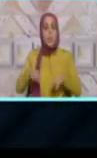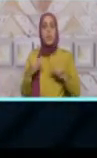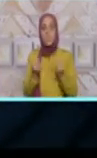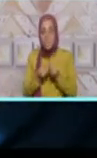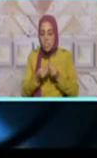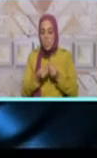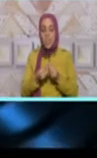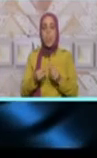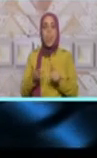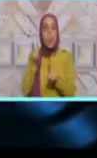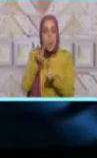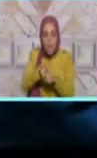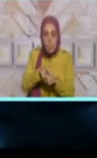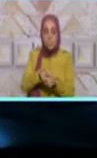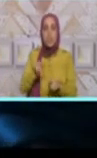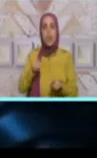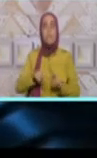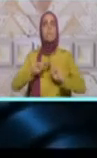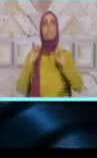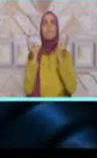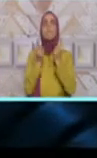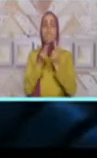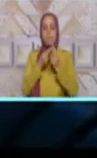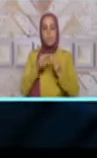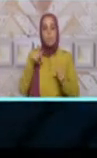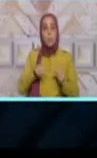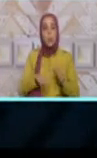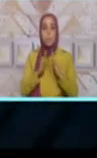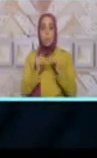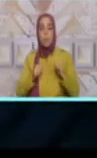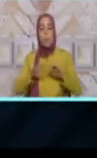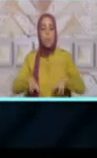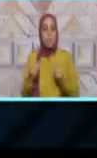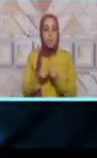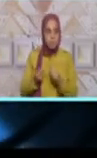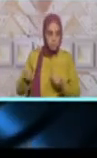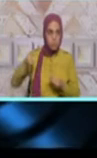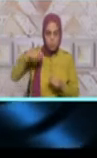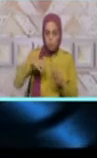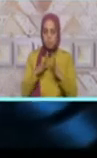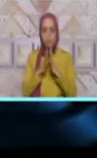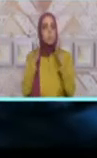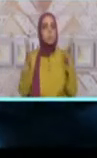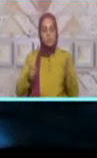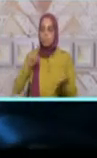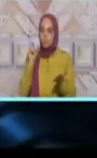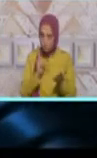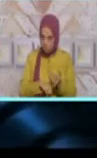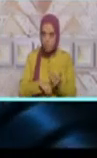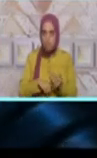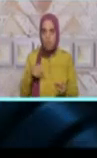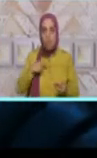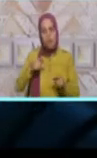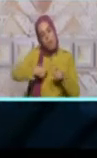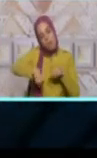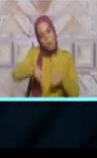واستغلالها من دول بره كانت بتاخذ هذه الرمال وتحولها الى ثروات هائله. فالحقيقه انه على